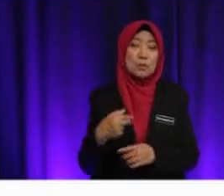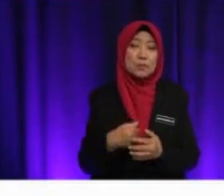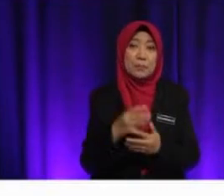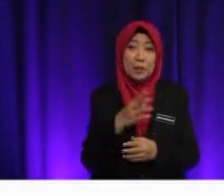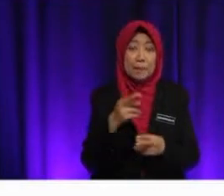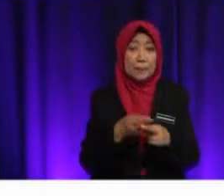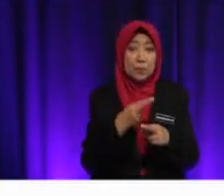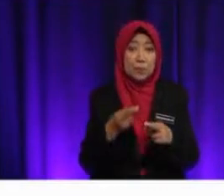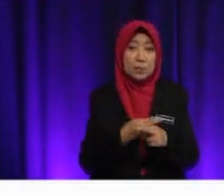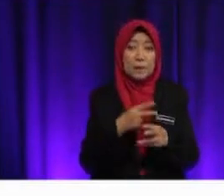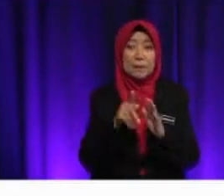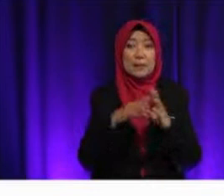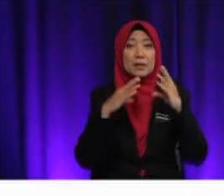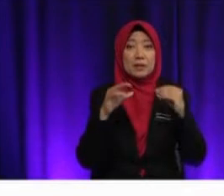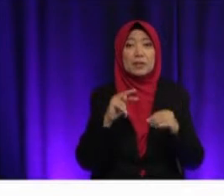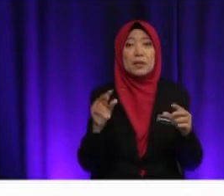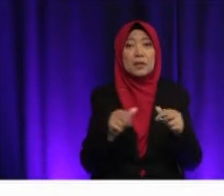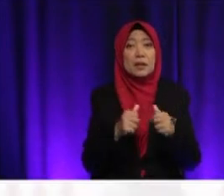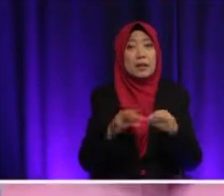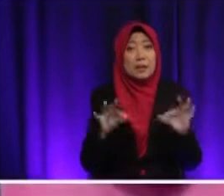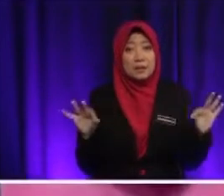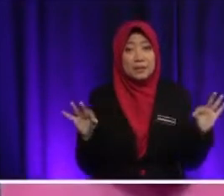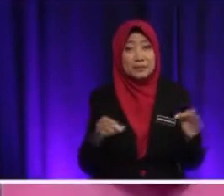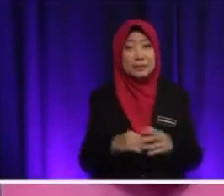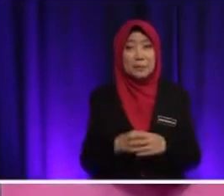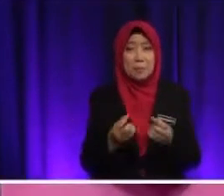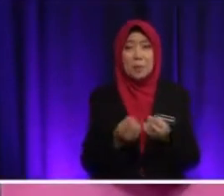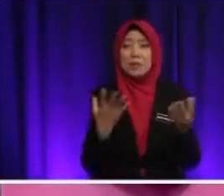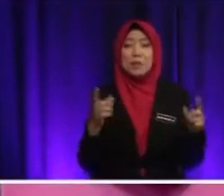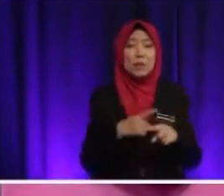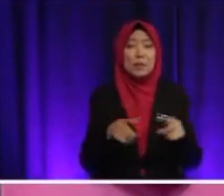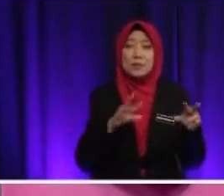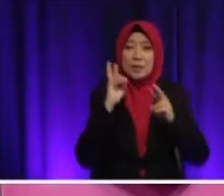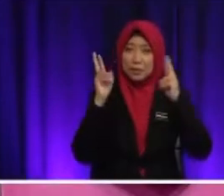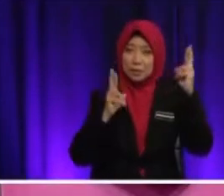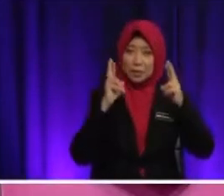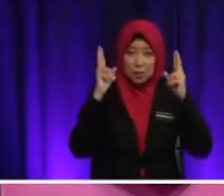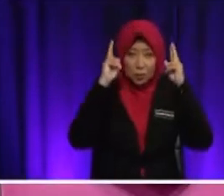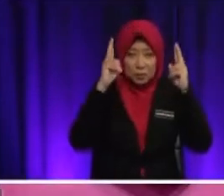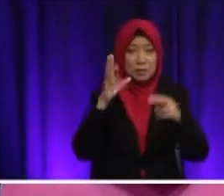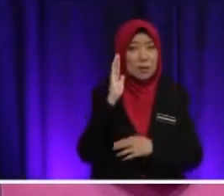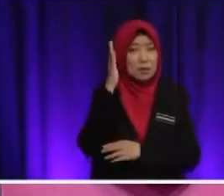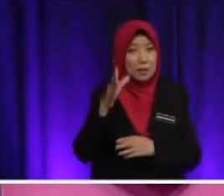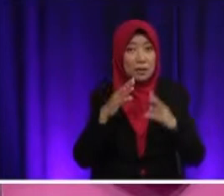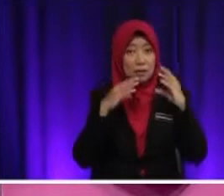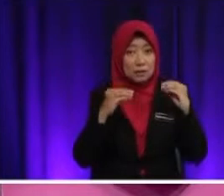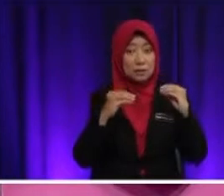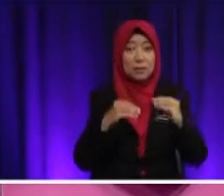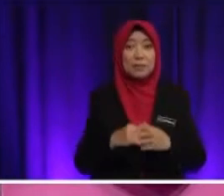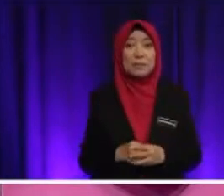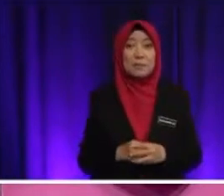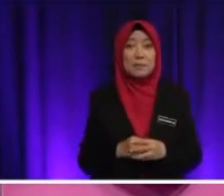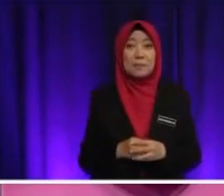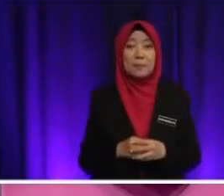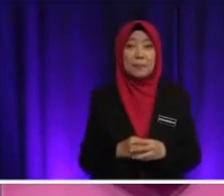merumuskan pengajaran ayat. Macam banyak kan? Tapi jangan risau, kita akan terangkan. Okey, sekarang